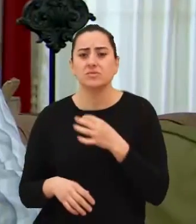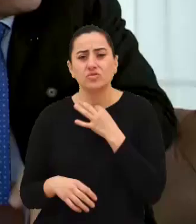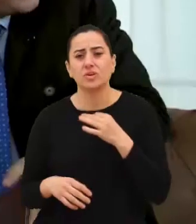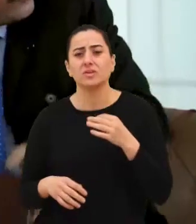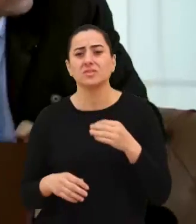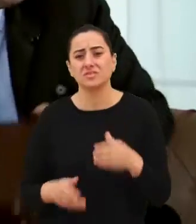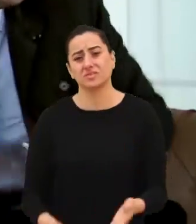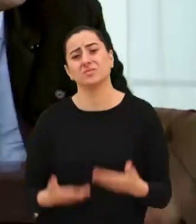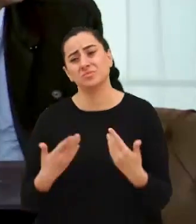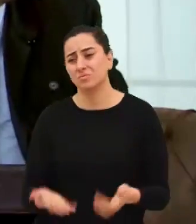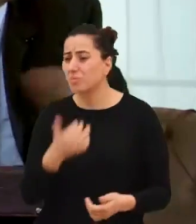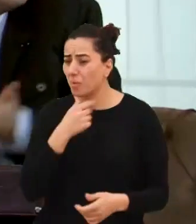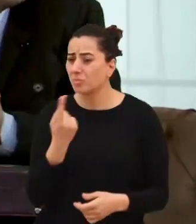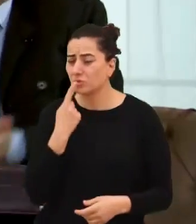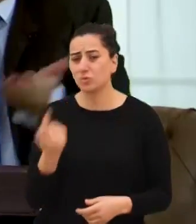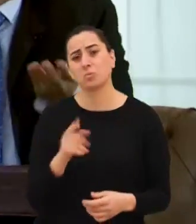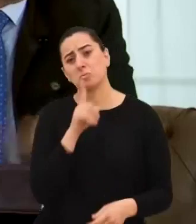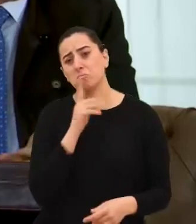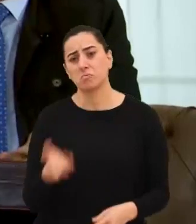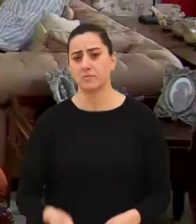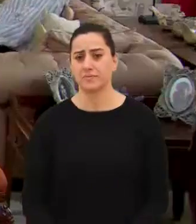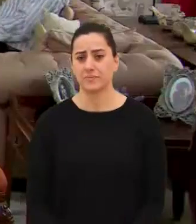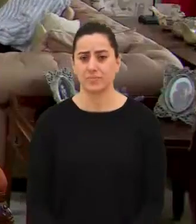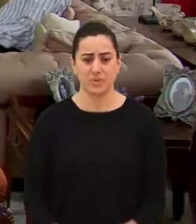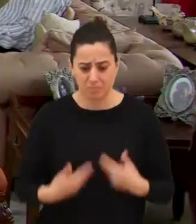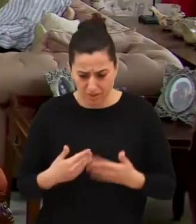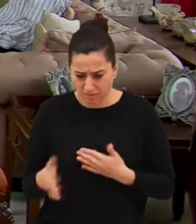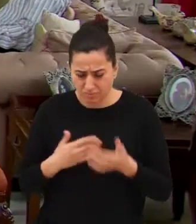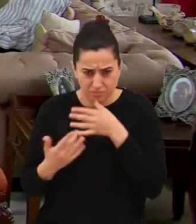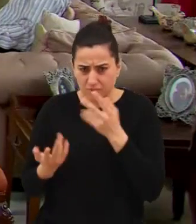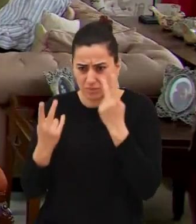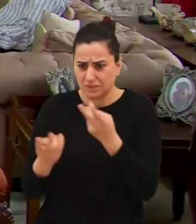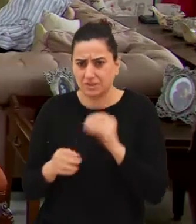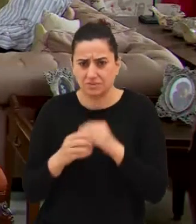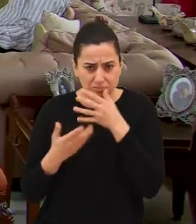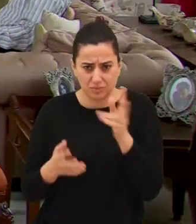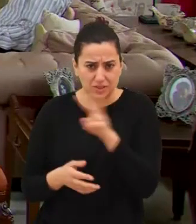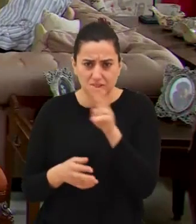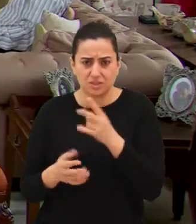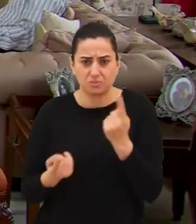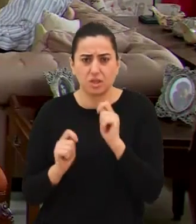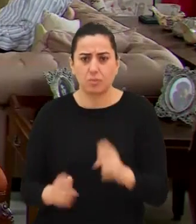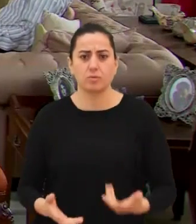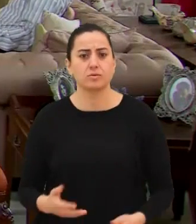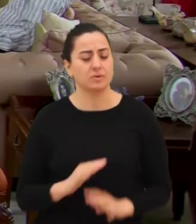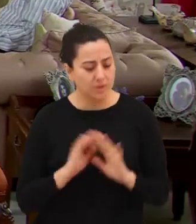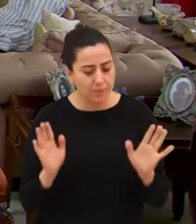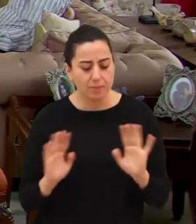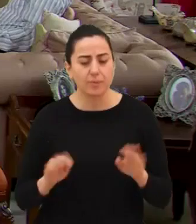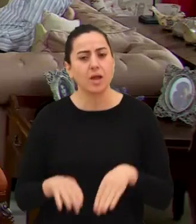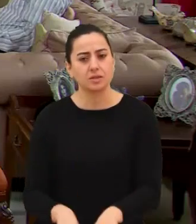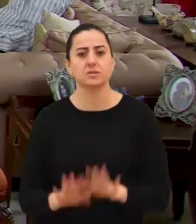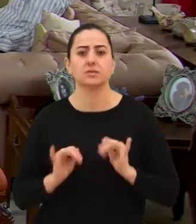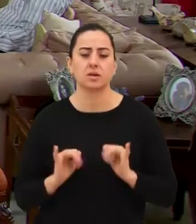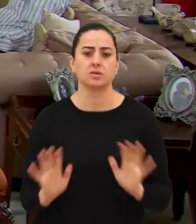aş... Baba ya büyüksün, bir şey söylesene. Oturdun orada oturmuşsun. Hiçbir şey konuşmuyorsun. Ya ben ne karışayım ya sizin işinize ya. İkiniz bir şeyi düzeltemediniz ya. Tamam beni dinleyin. Allah aşkına aşağıda